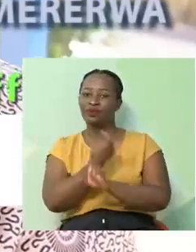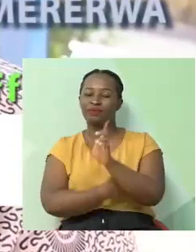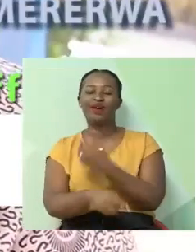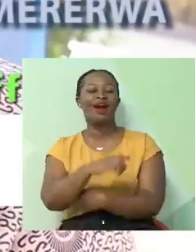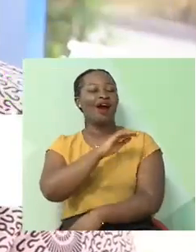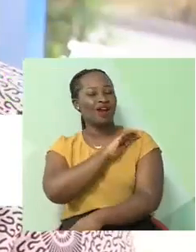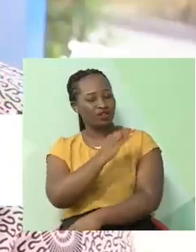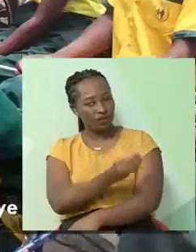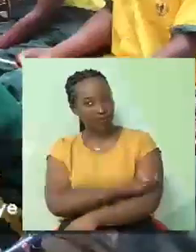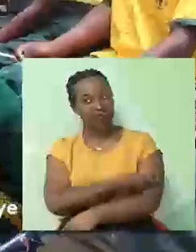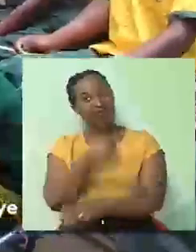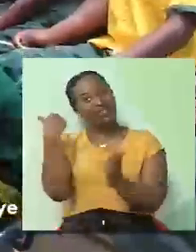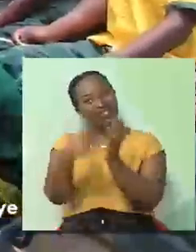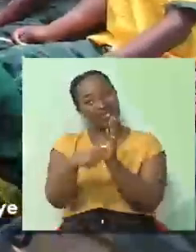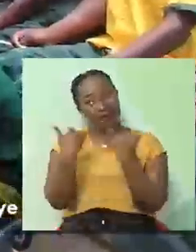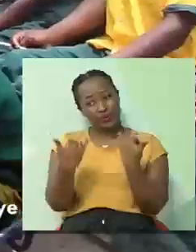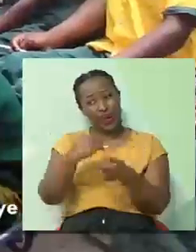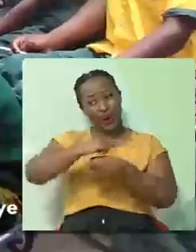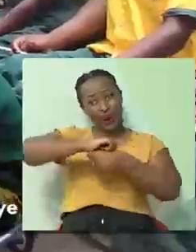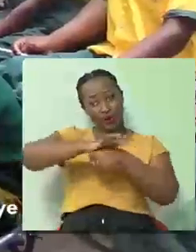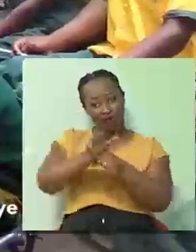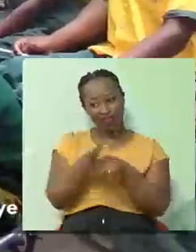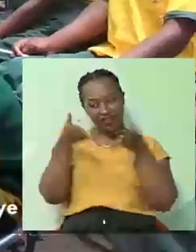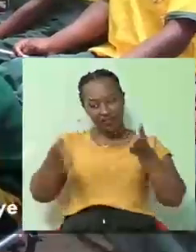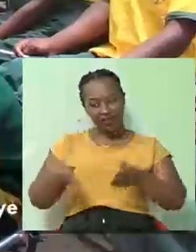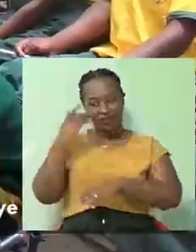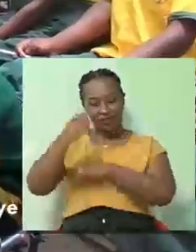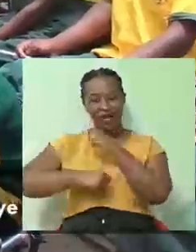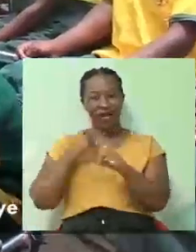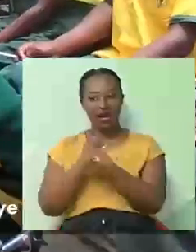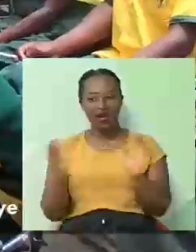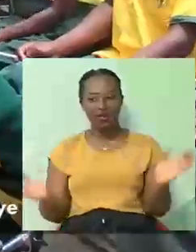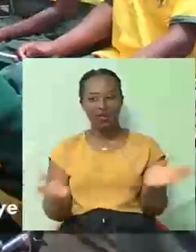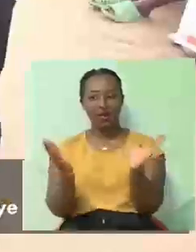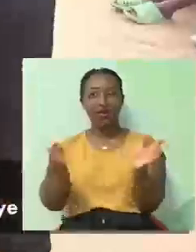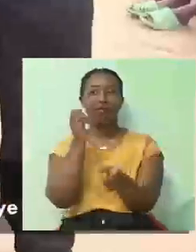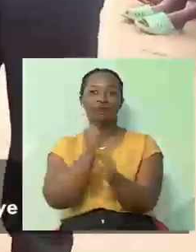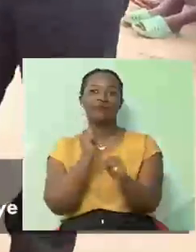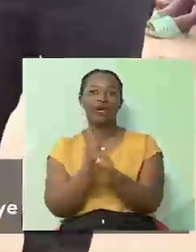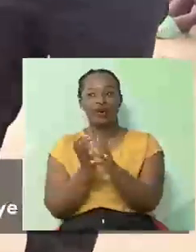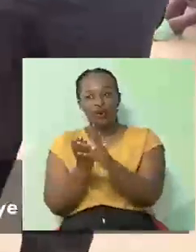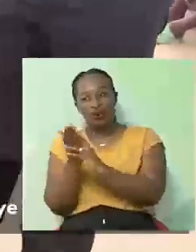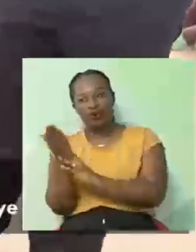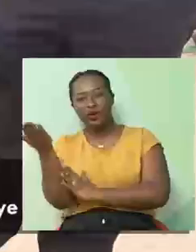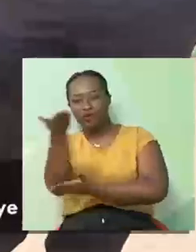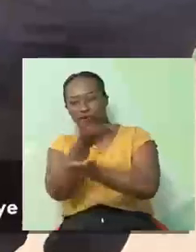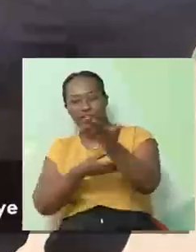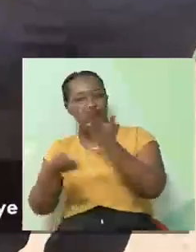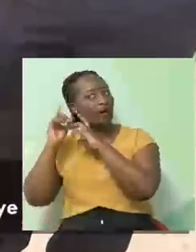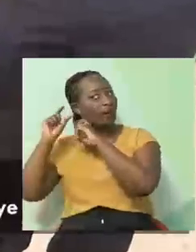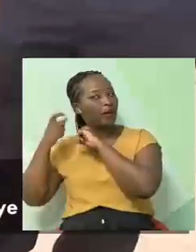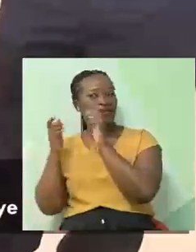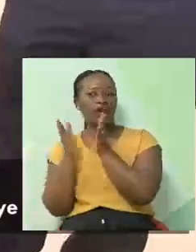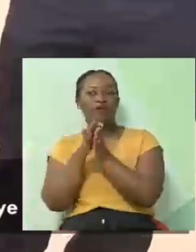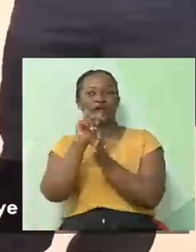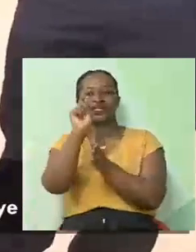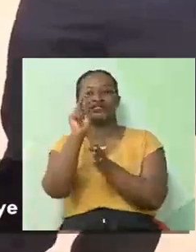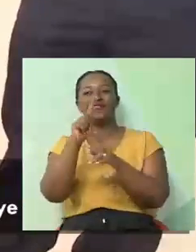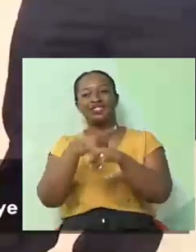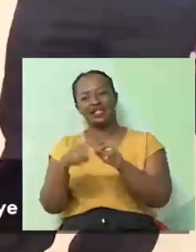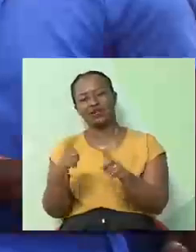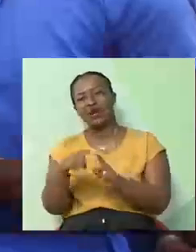nawe ashoboye kubera icyorezo cya COVID-19 muri uyu mwaka ubukangurambaga buzakorwa bunyujijwe mu biganiro ku maradiyo